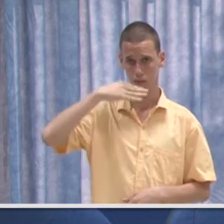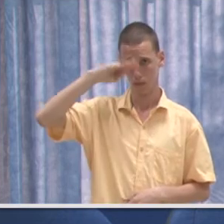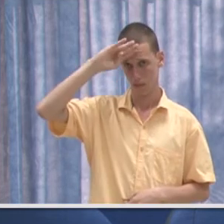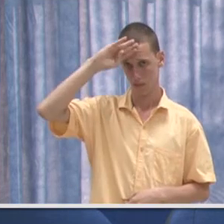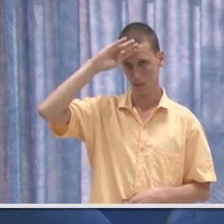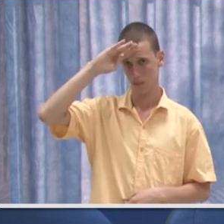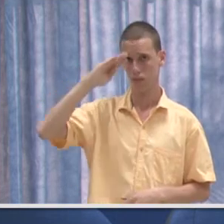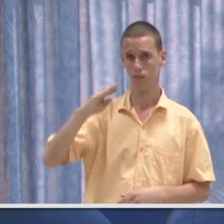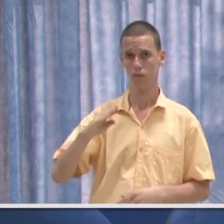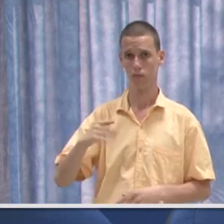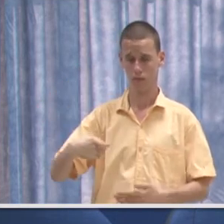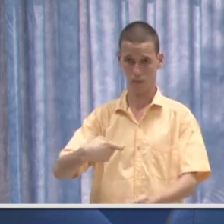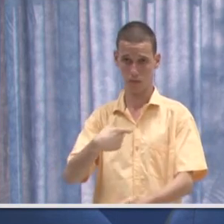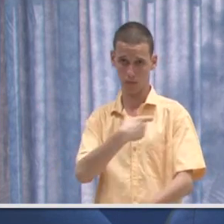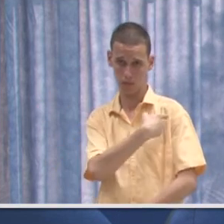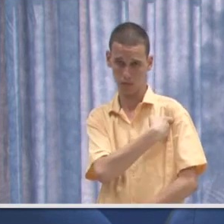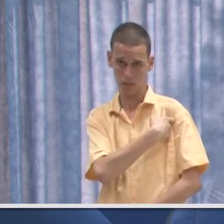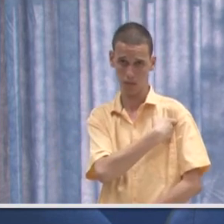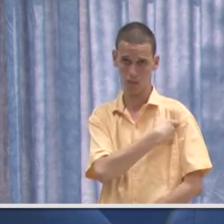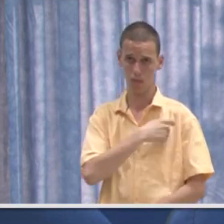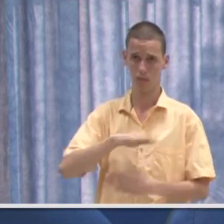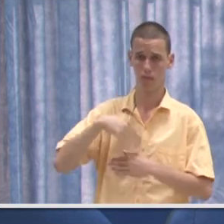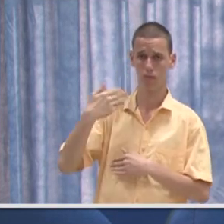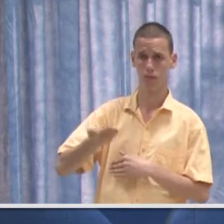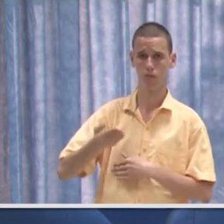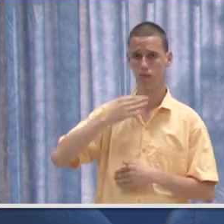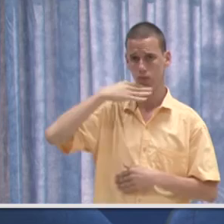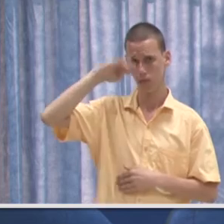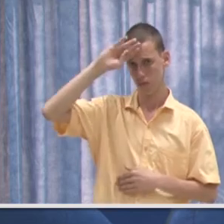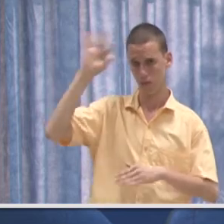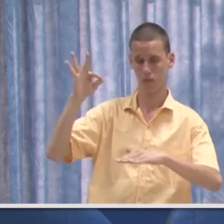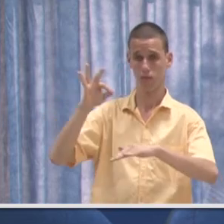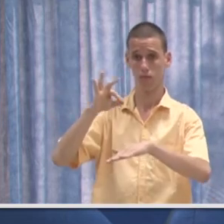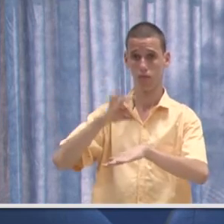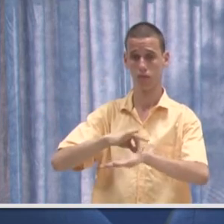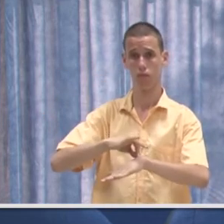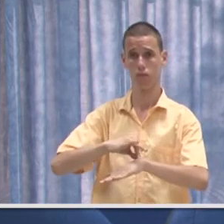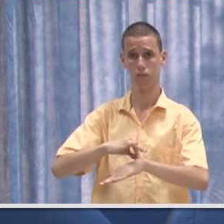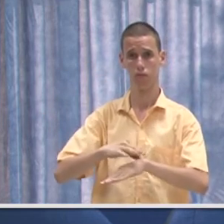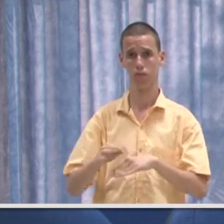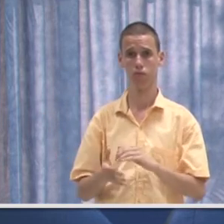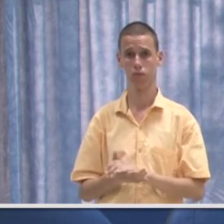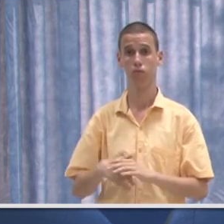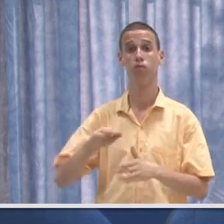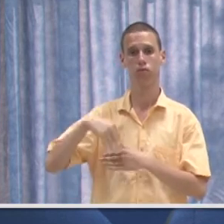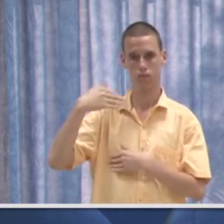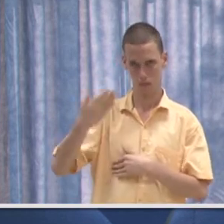petit peu, situation de pays là, en ce moment-là, les faits qui, surtout pour dengue, les faits qui ne sont pas entrés dans, ouais, nous n'entrons dans ces zones-là. Oui,